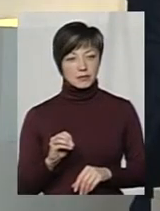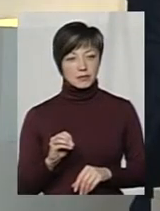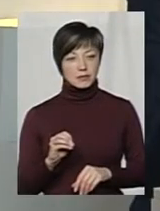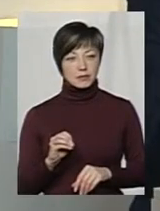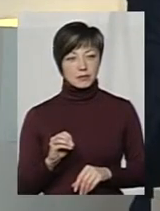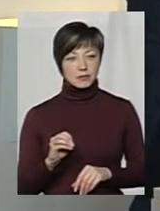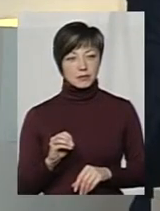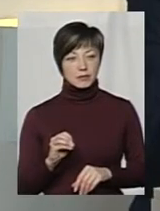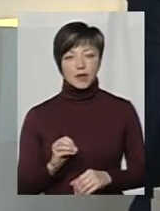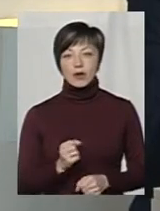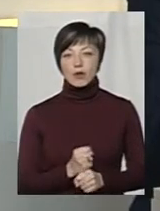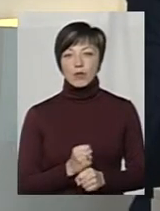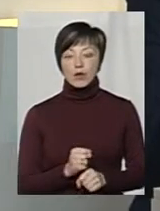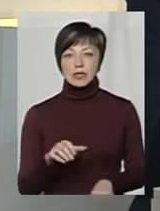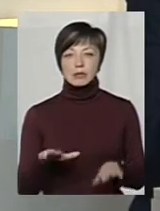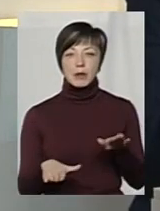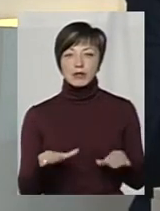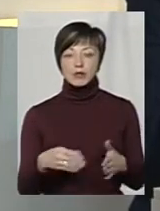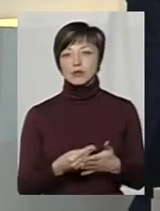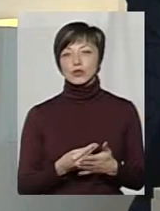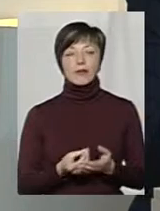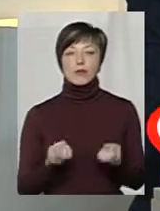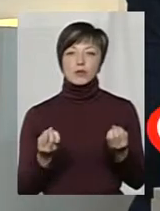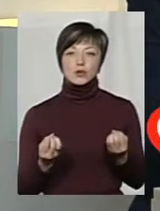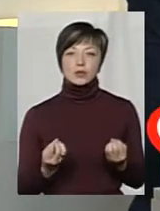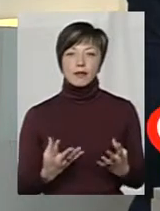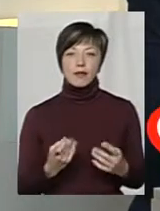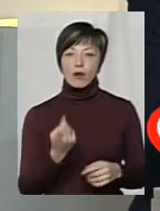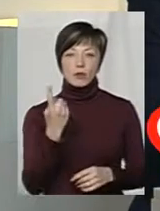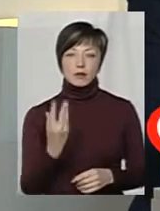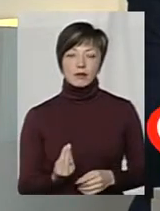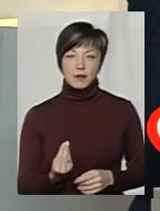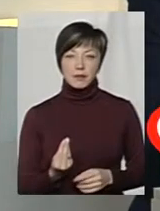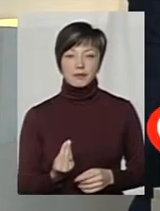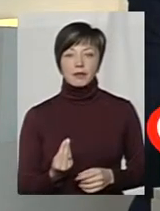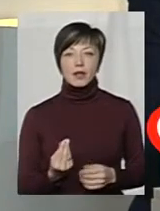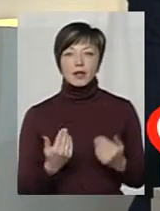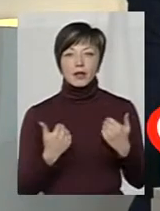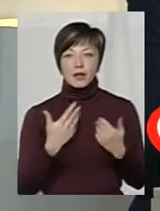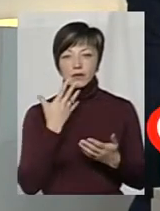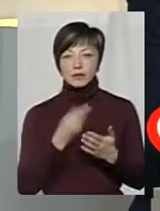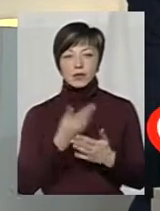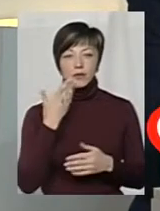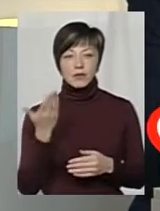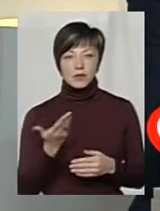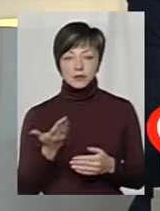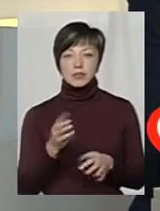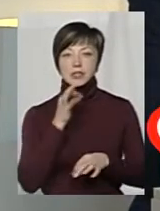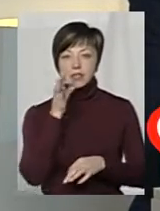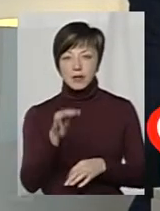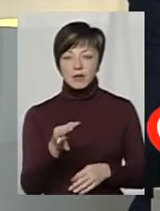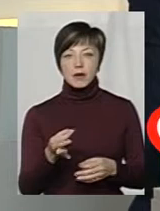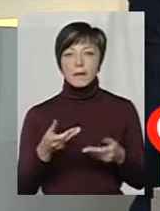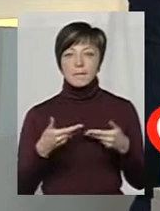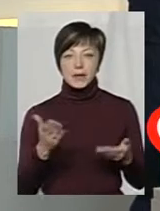робота по збалансуванню бюджету, вона непроста, вона тягнеться не один день. Я в своєму виступі коротенько в звітах сказав, що ми